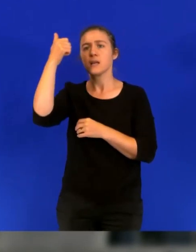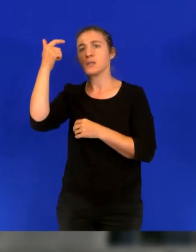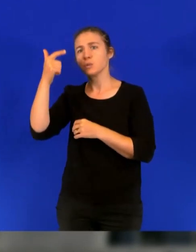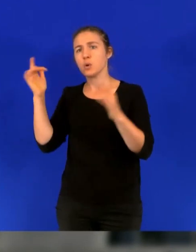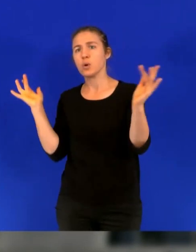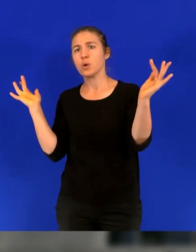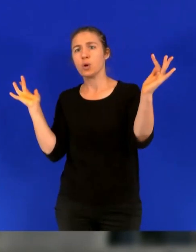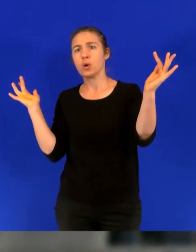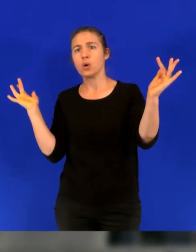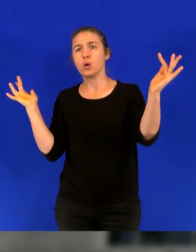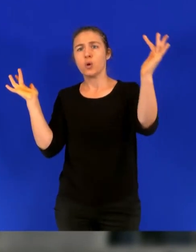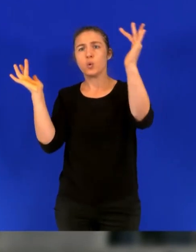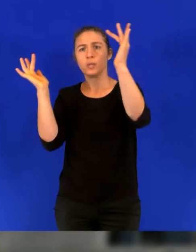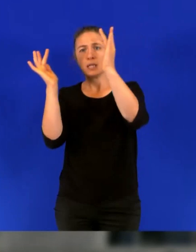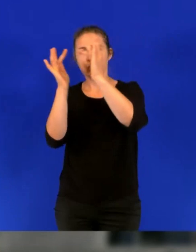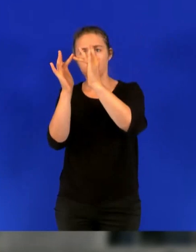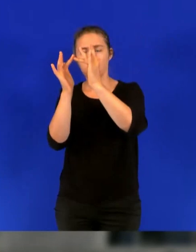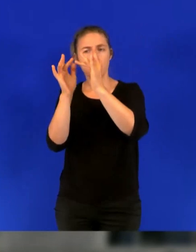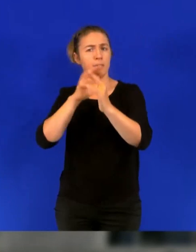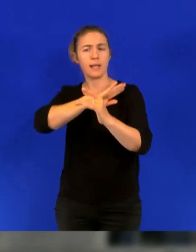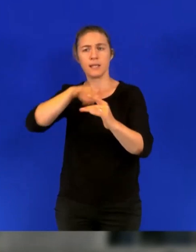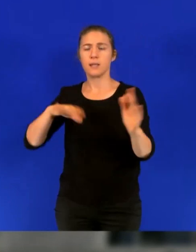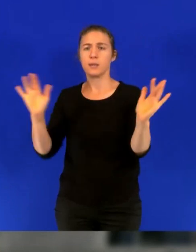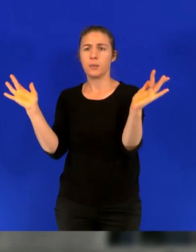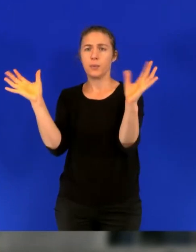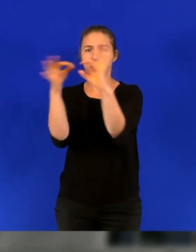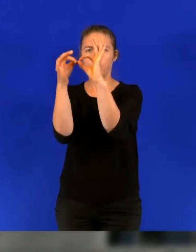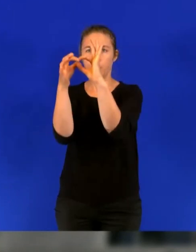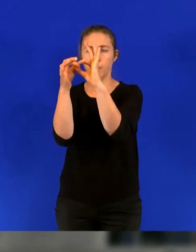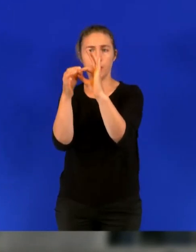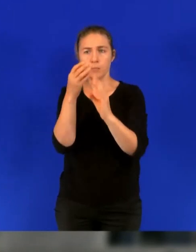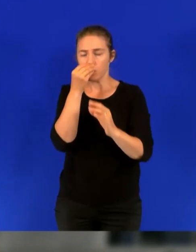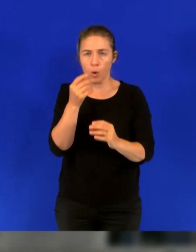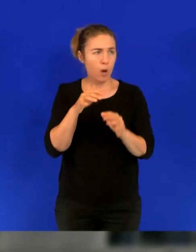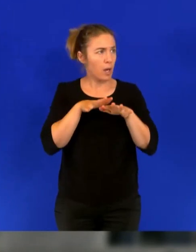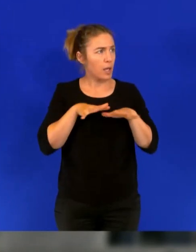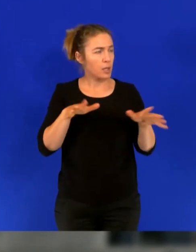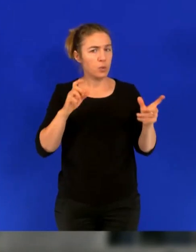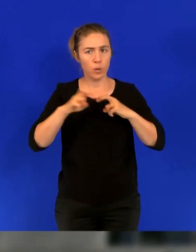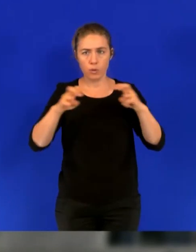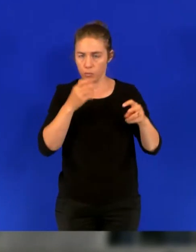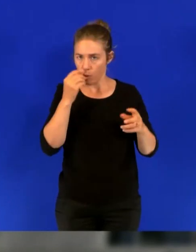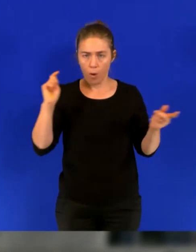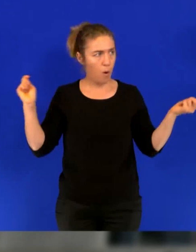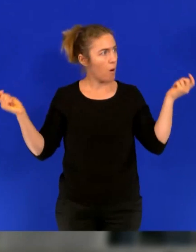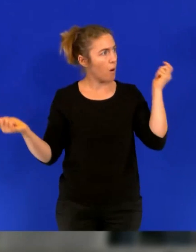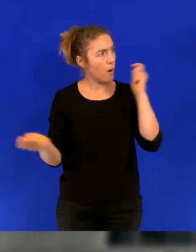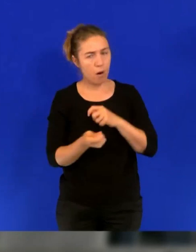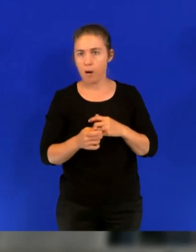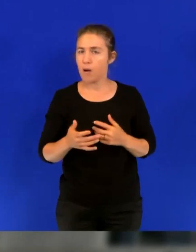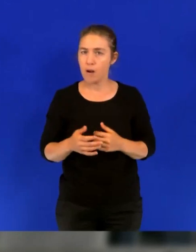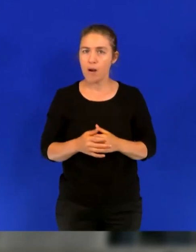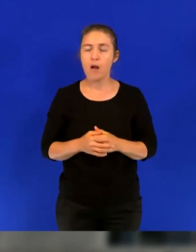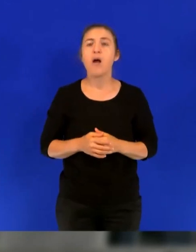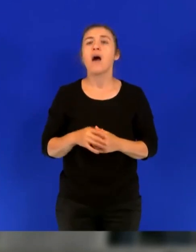phase finale, elle marque un tournant historique pour notre réseau de transport. Jusqu'ici structuré en